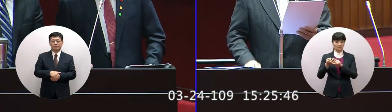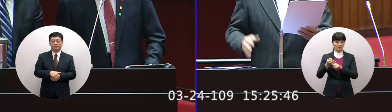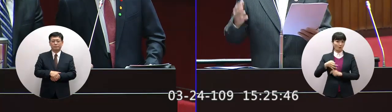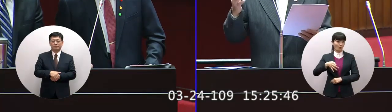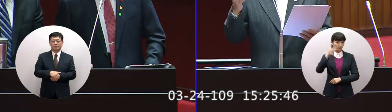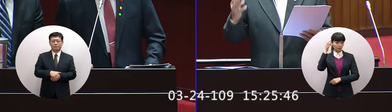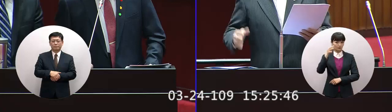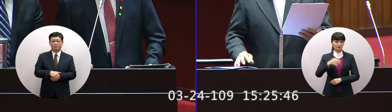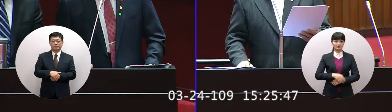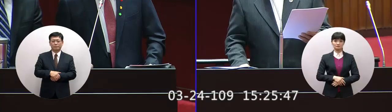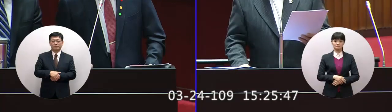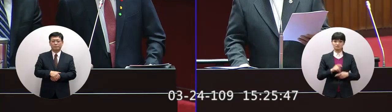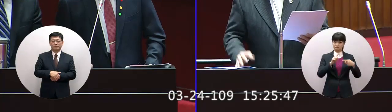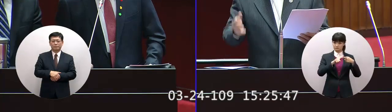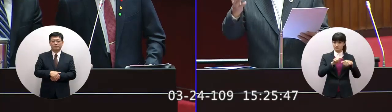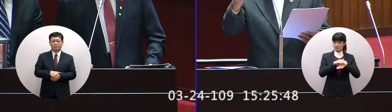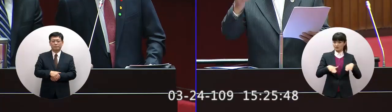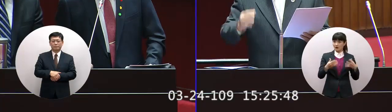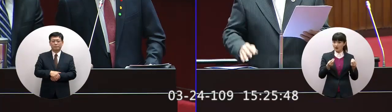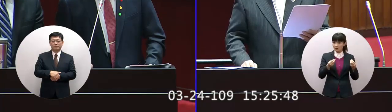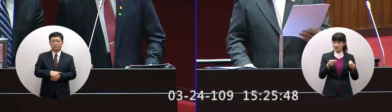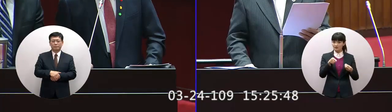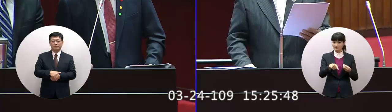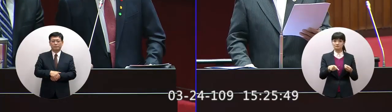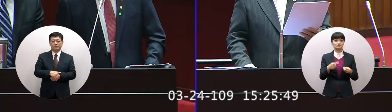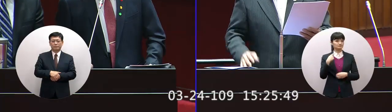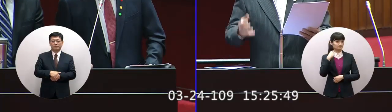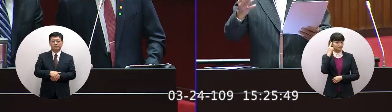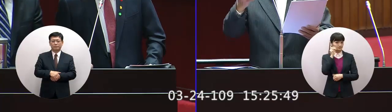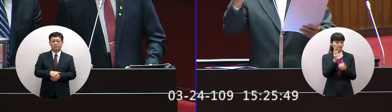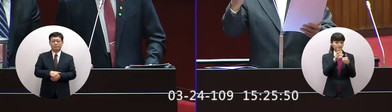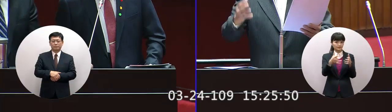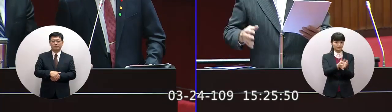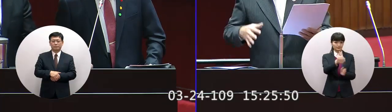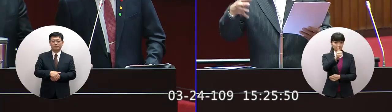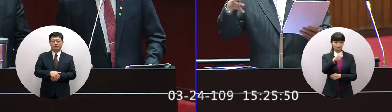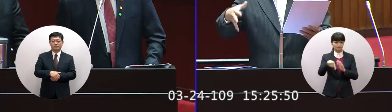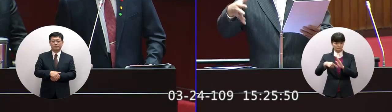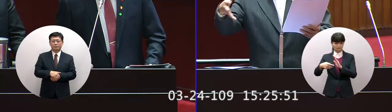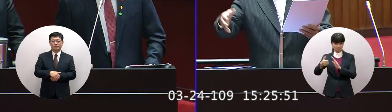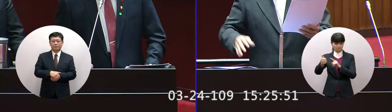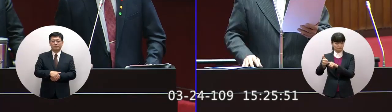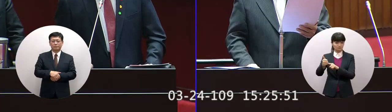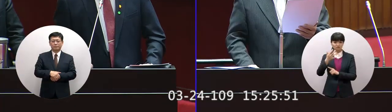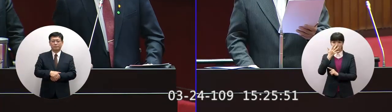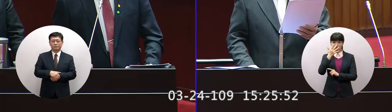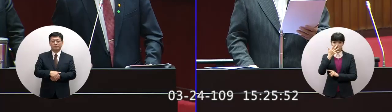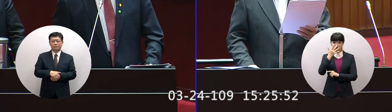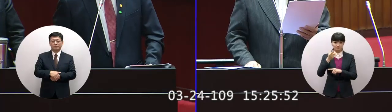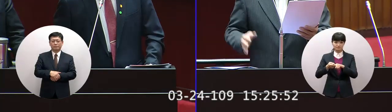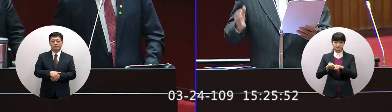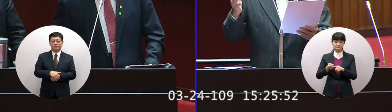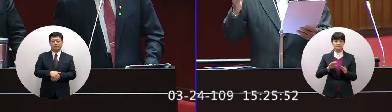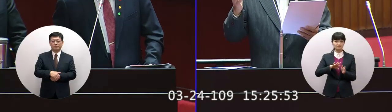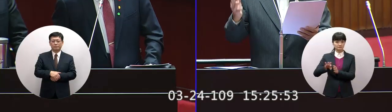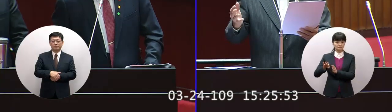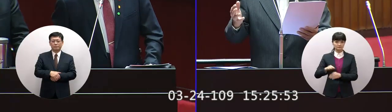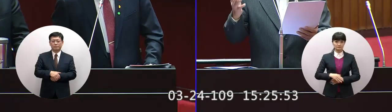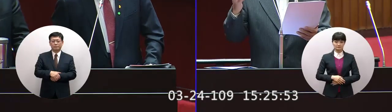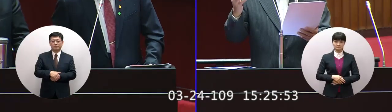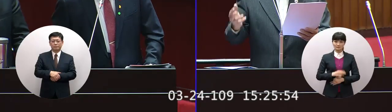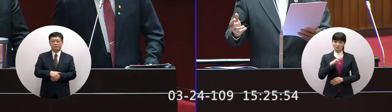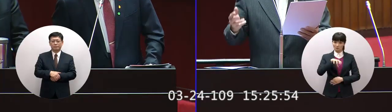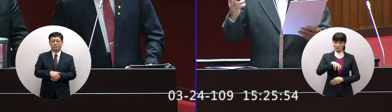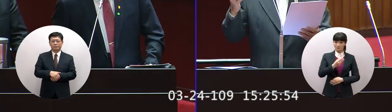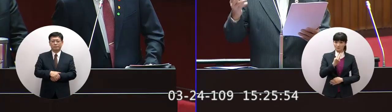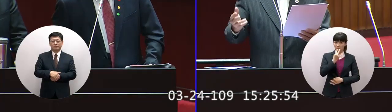高。我们先讲不安全这个因素，我来请教部长，因为院长可能不是深入那么多细节。天